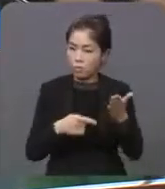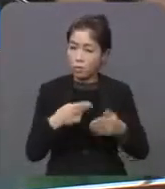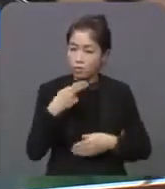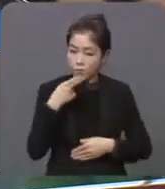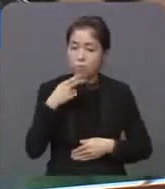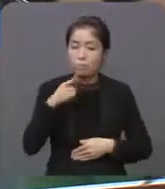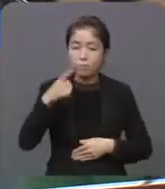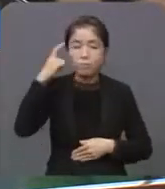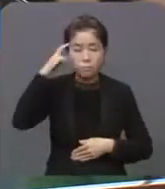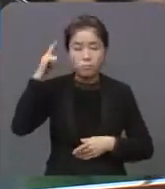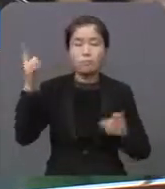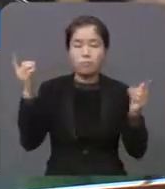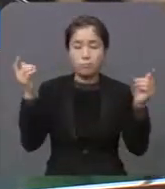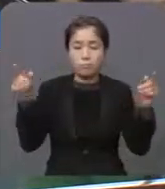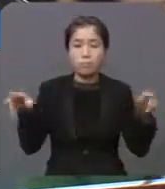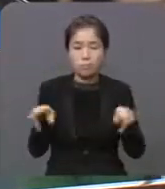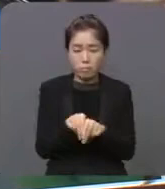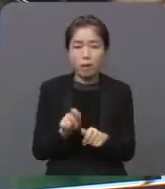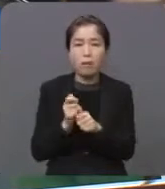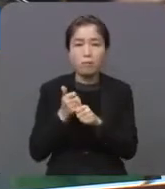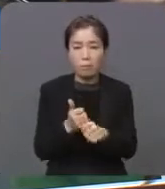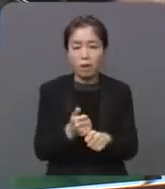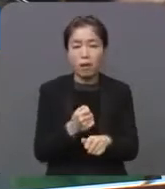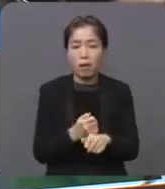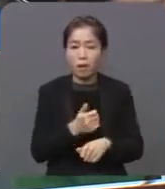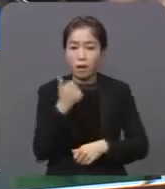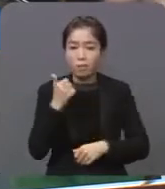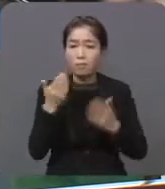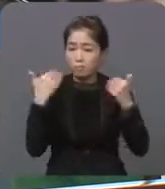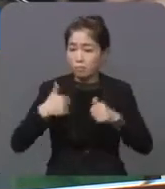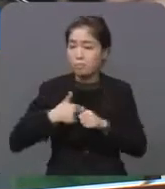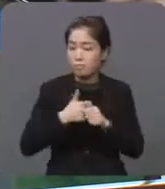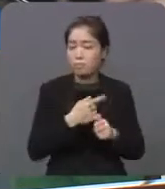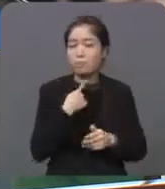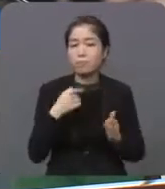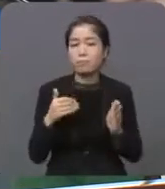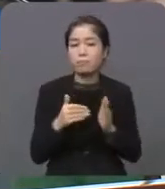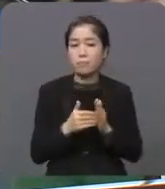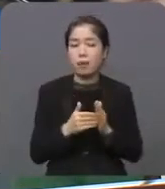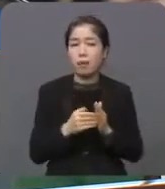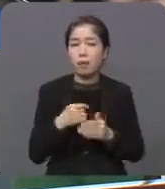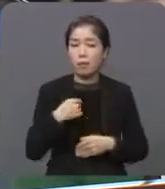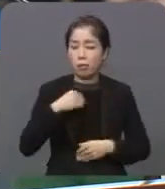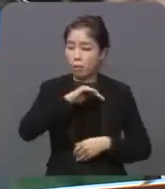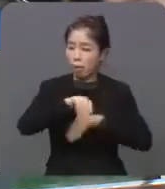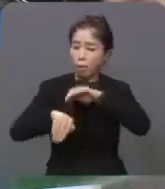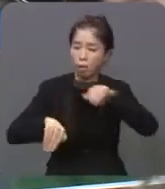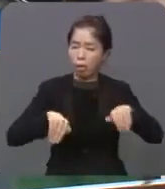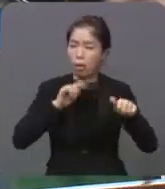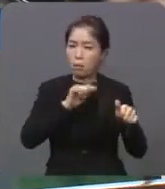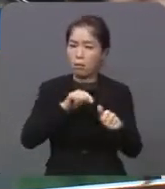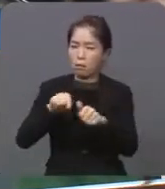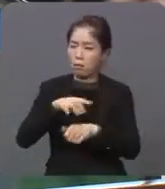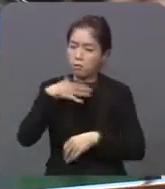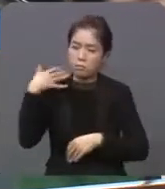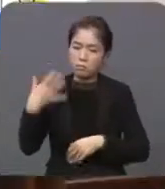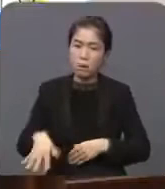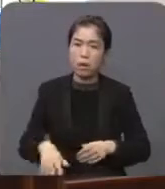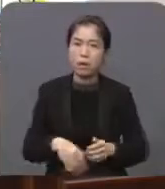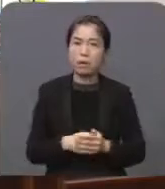아 그래 그 의견 서로 맞춰서 따라가자. 학교도 그렇게 따라서 그렇게 갔습니다. 이래라 저래라 하는 역사가